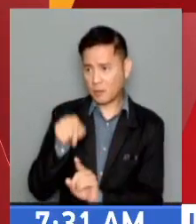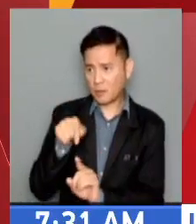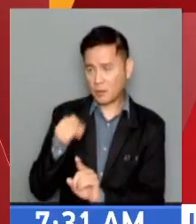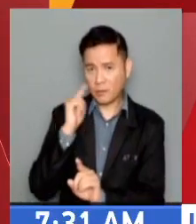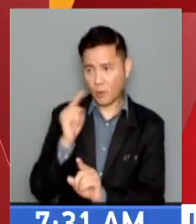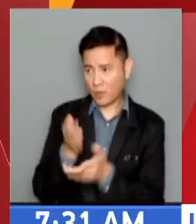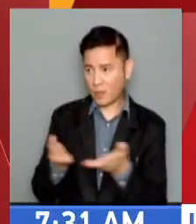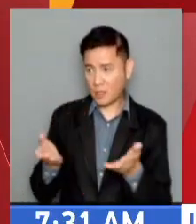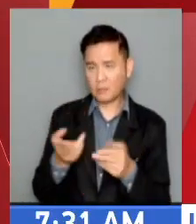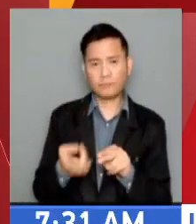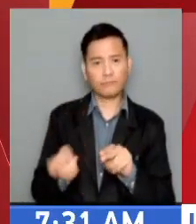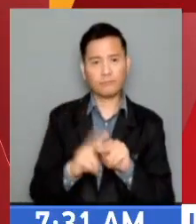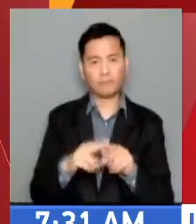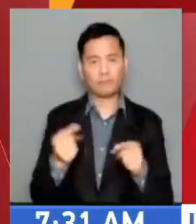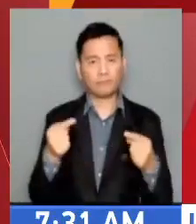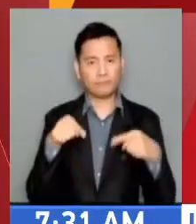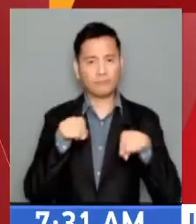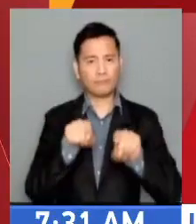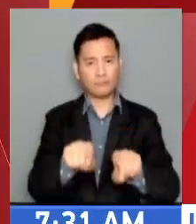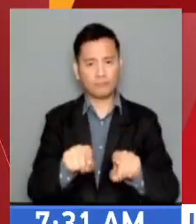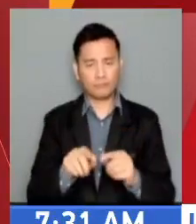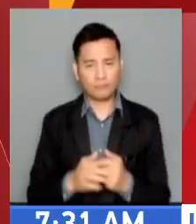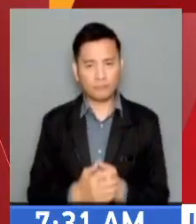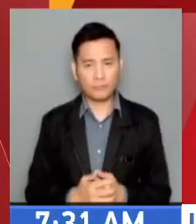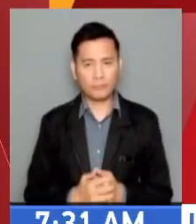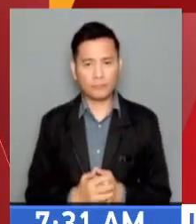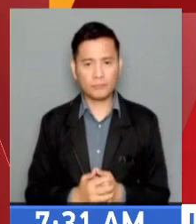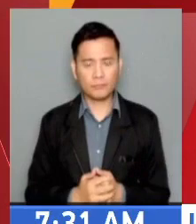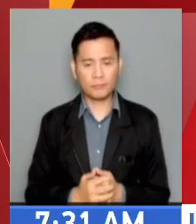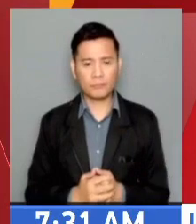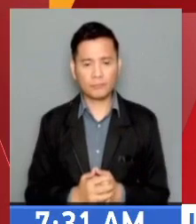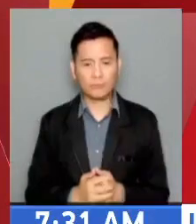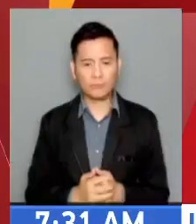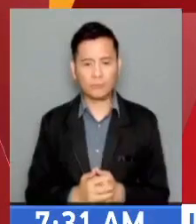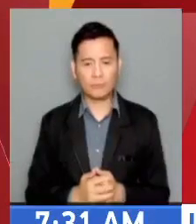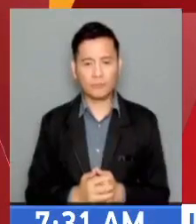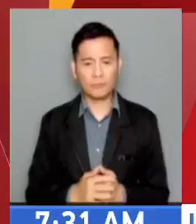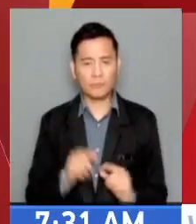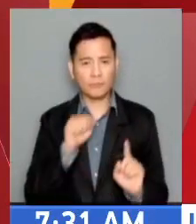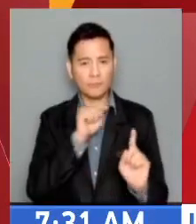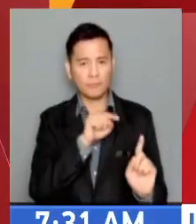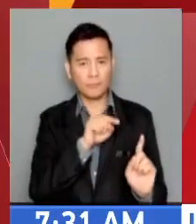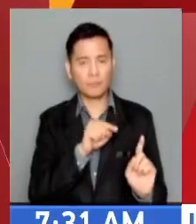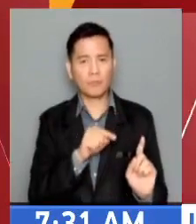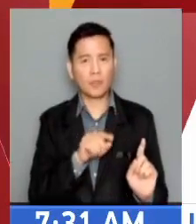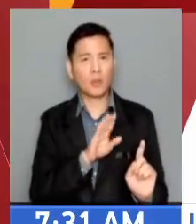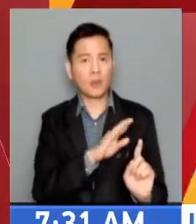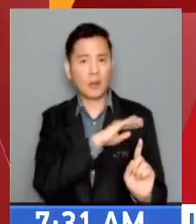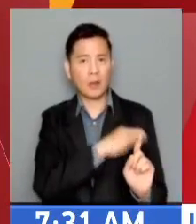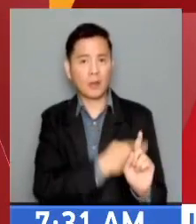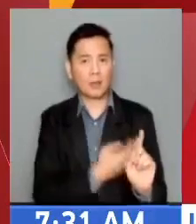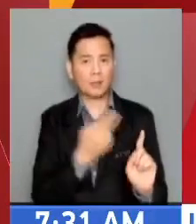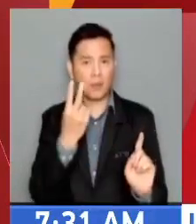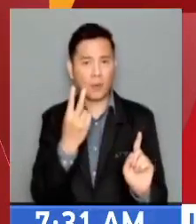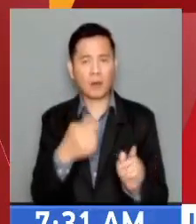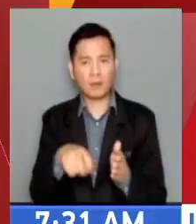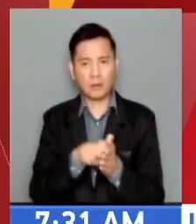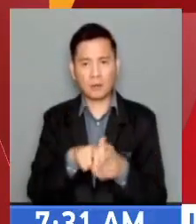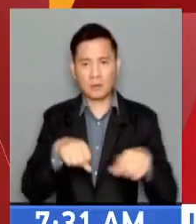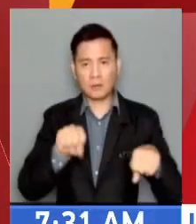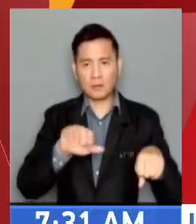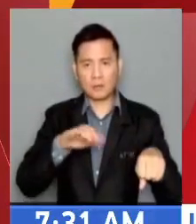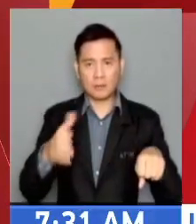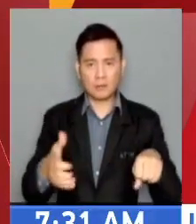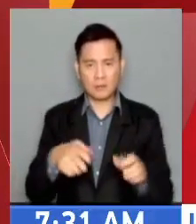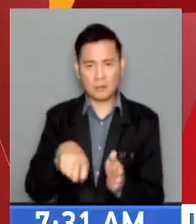pagbibigay namin sa mga customer po. Para naman kay Mami Lloyd na inihatid ang dalawa niyang anak sa sakayan ng tricycle, mas mainam na mahalan ang